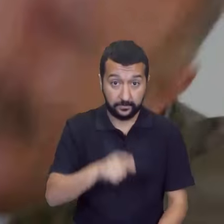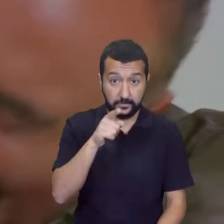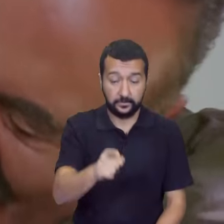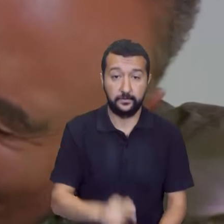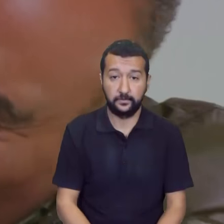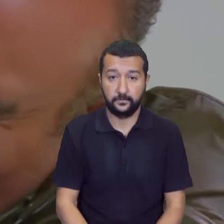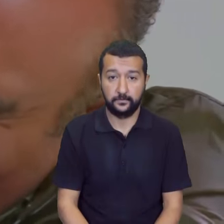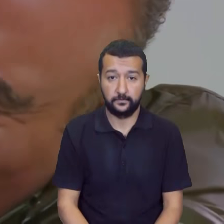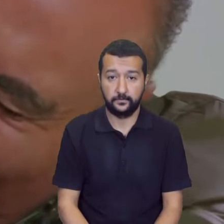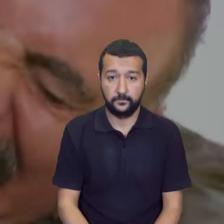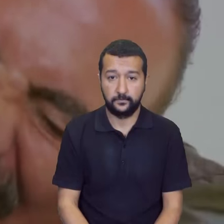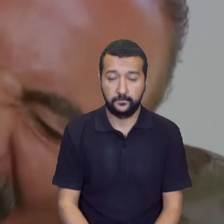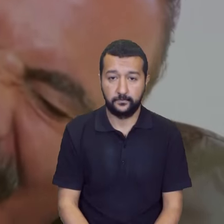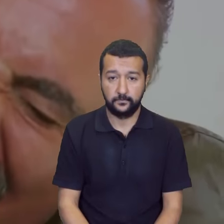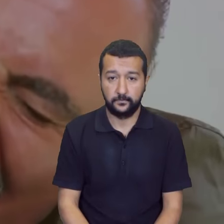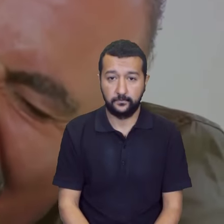dükkanı.